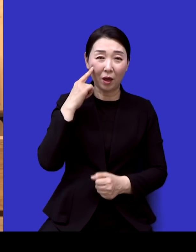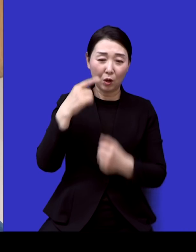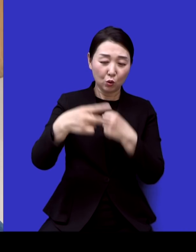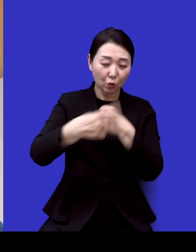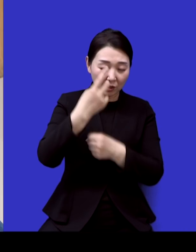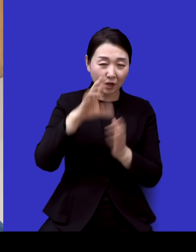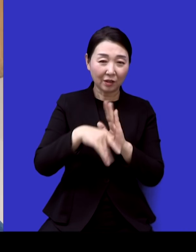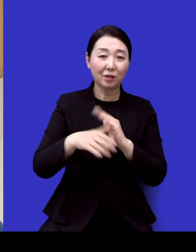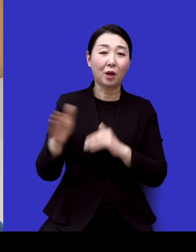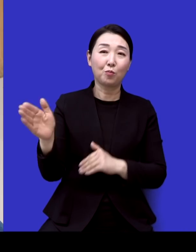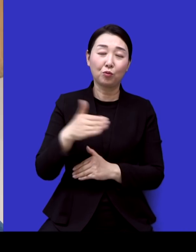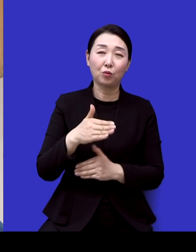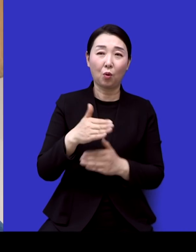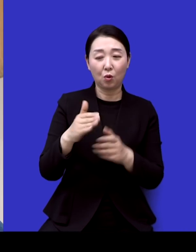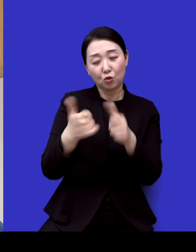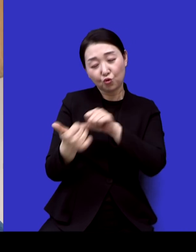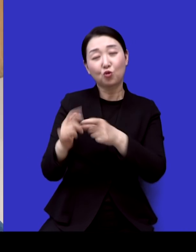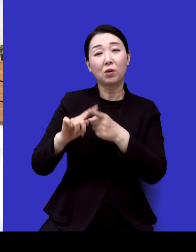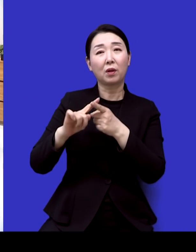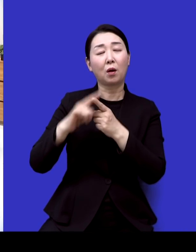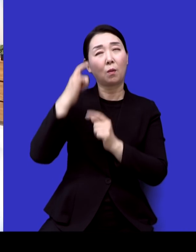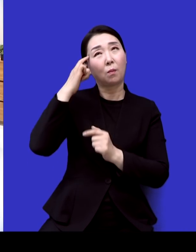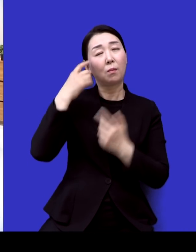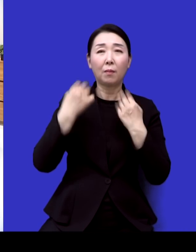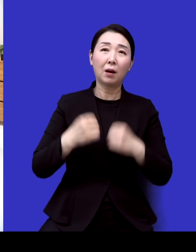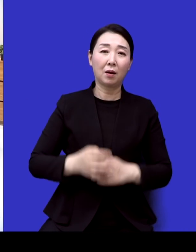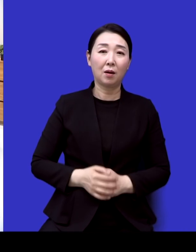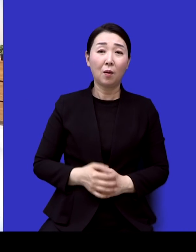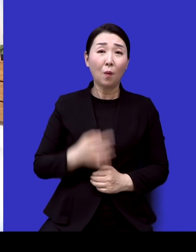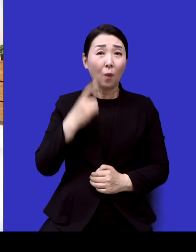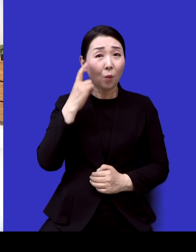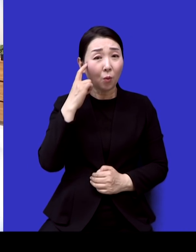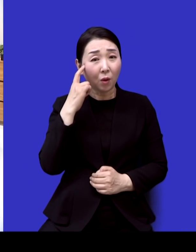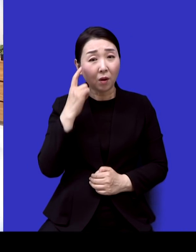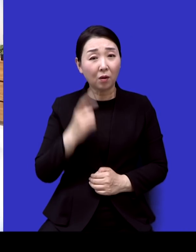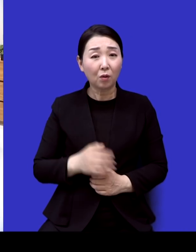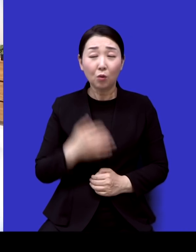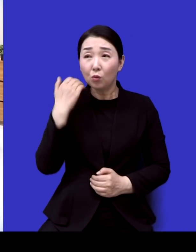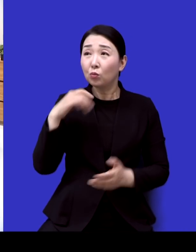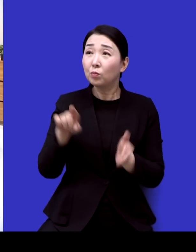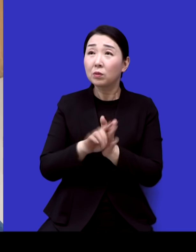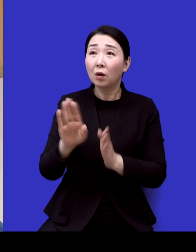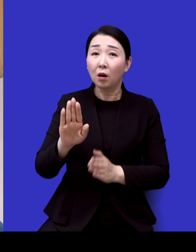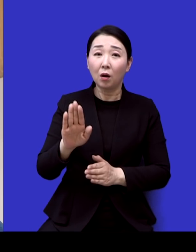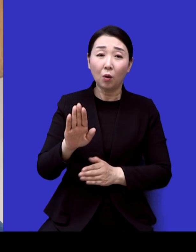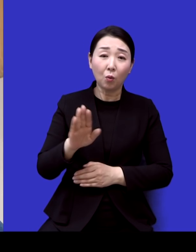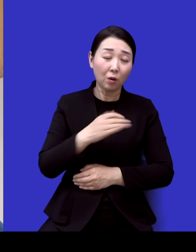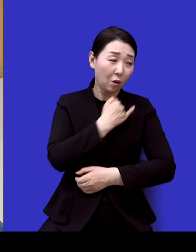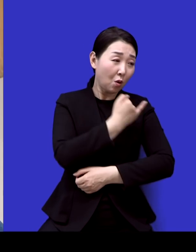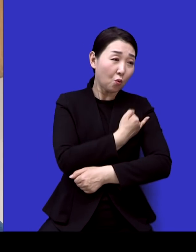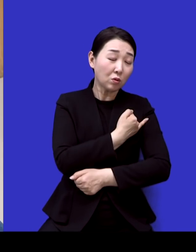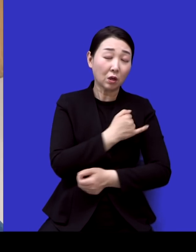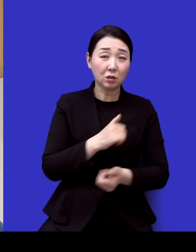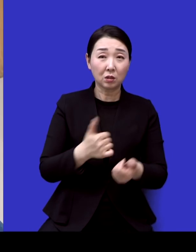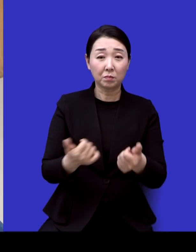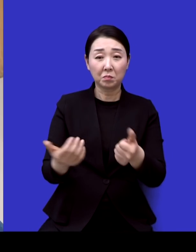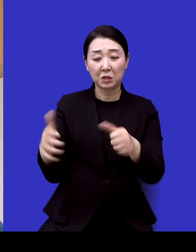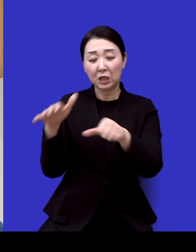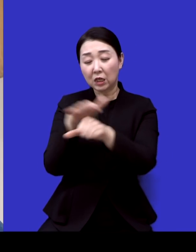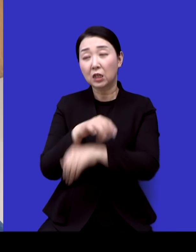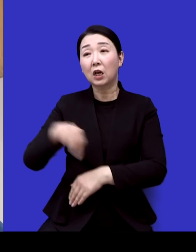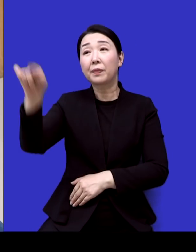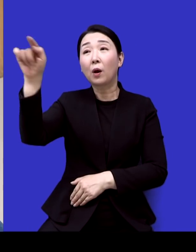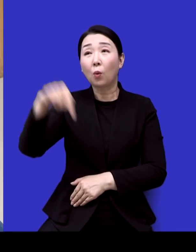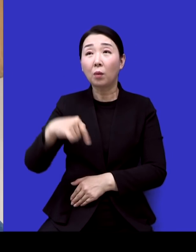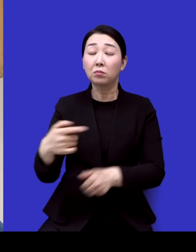네. 죽음에 대해서 묵상을 했어요. 왜? 아니, 왜요? 아버지께서 예. 권사님 장례식을 갔다 오셔서 네. 장례식이